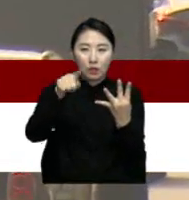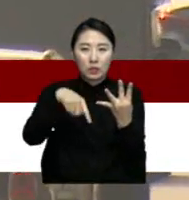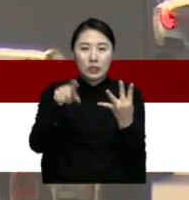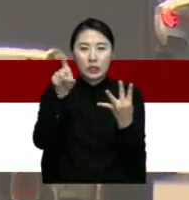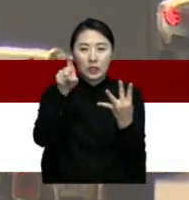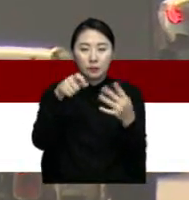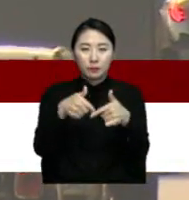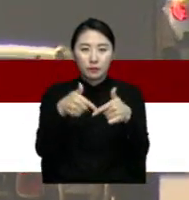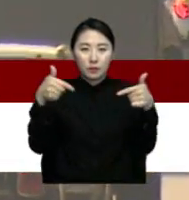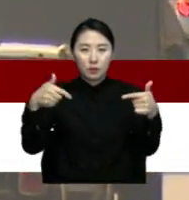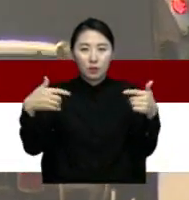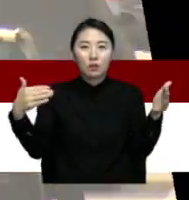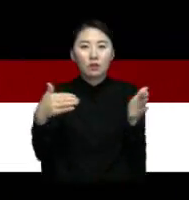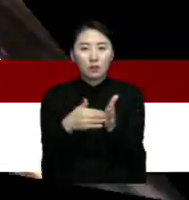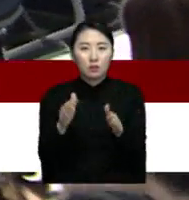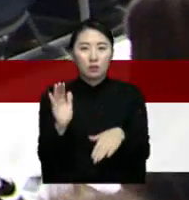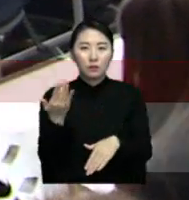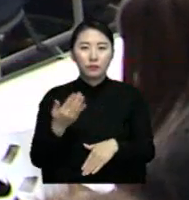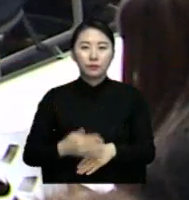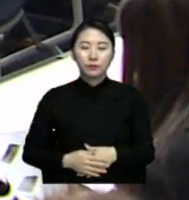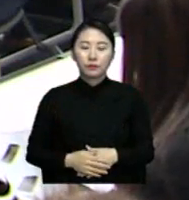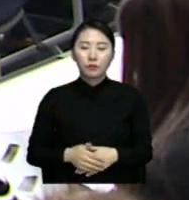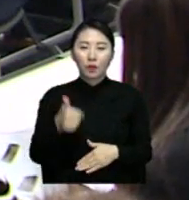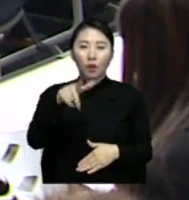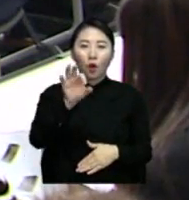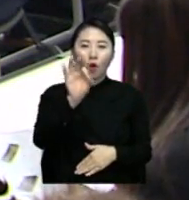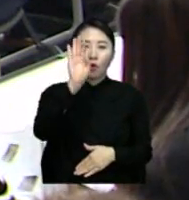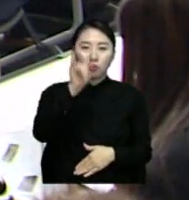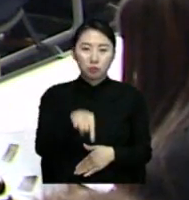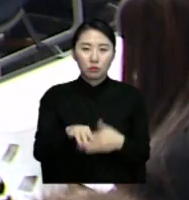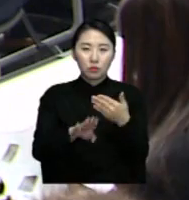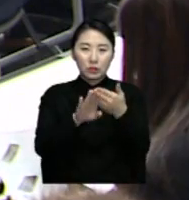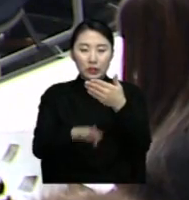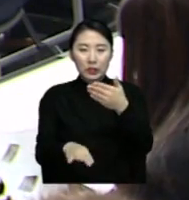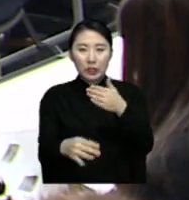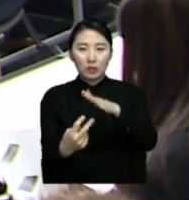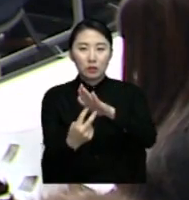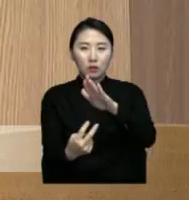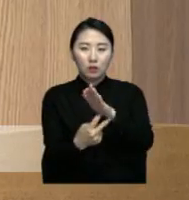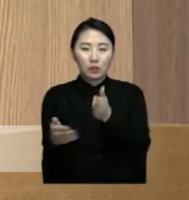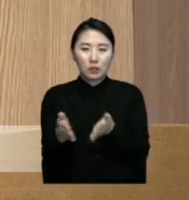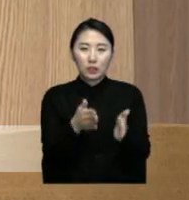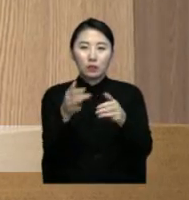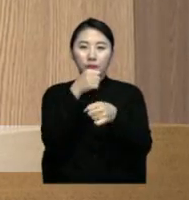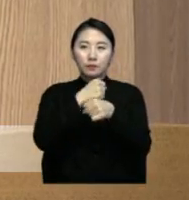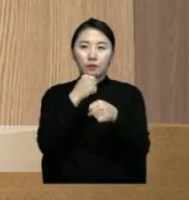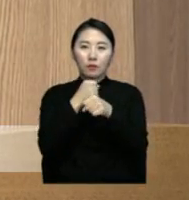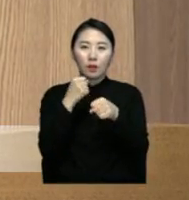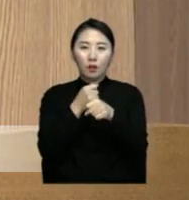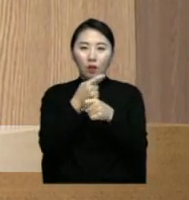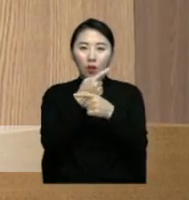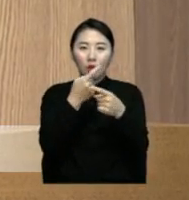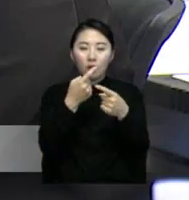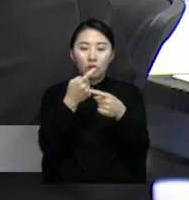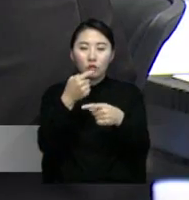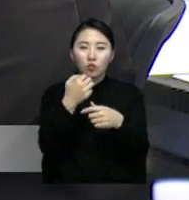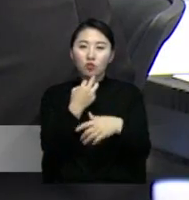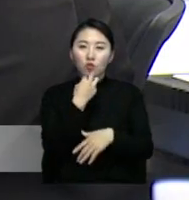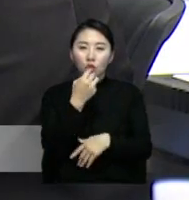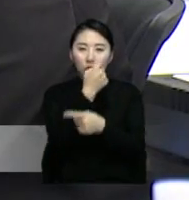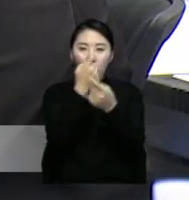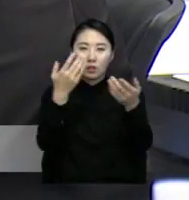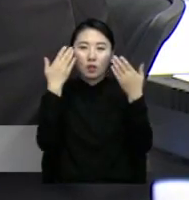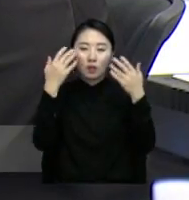10차로로 늘어나는데 그쳤습니다. 경부간선 지하도로 구상 학술 세미나에 참석한 서울대 이청원 교수는 이